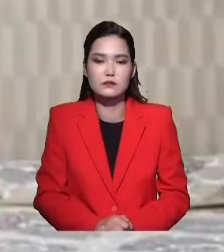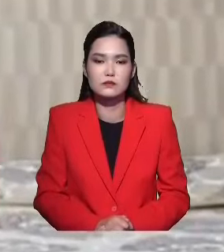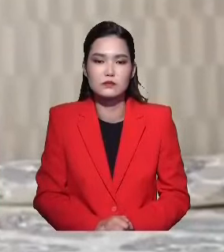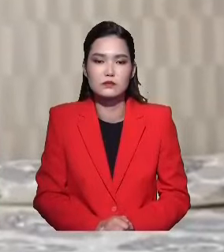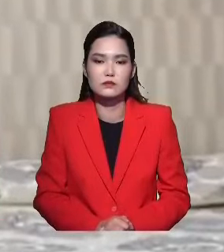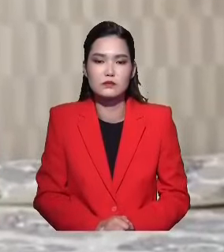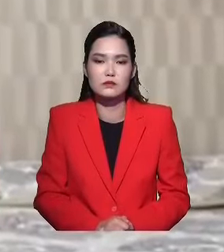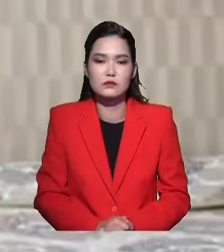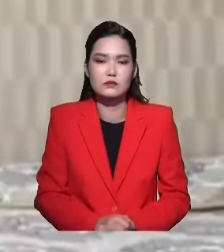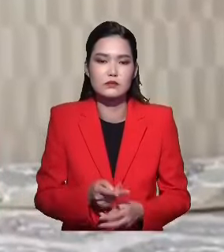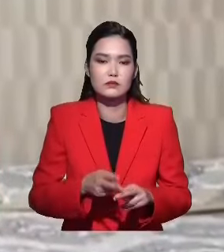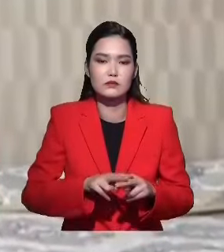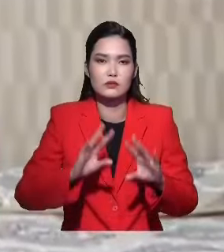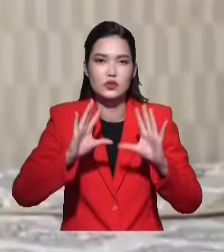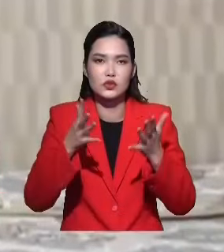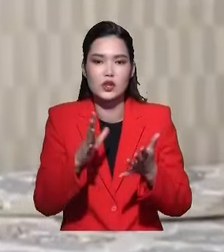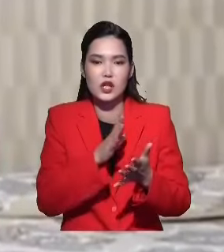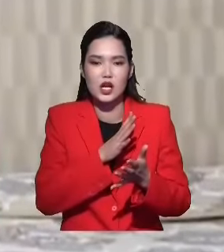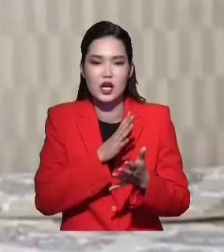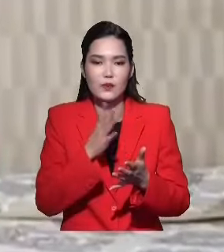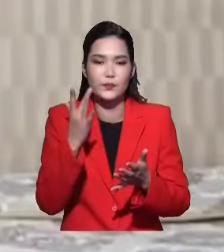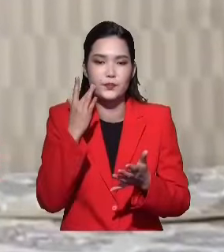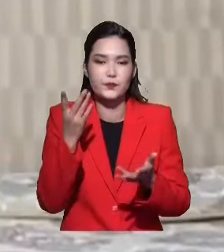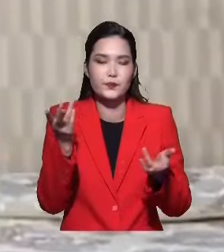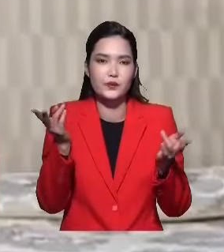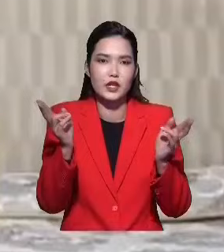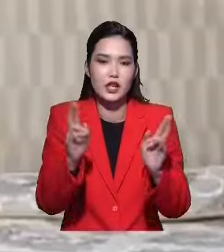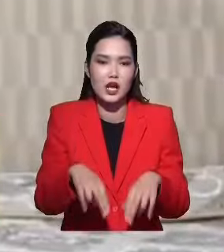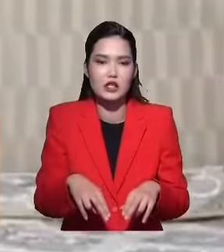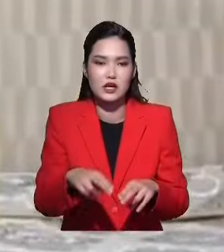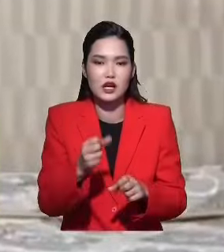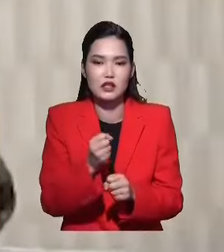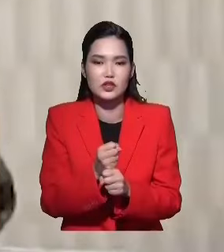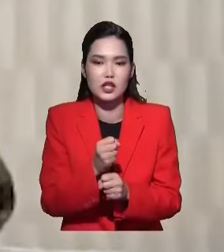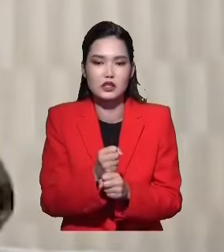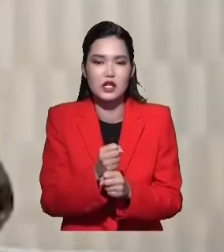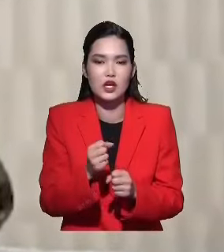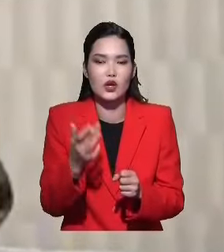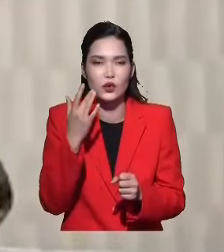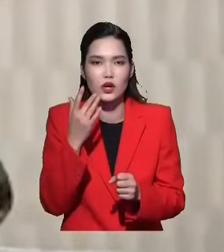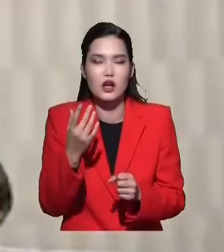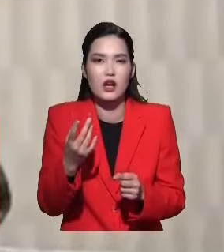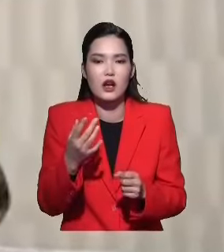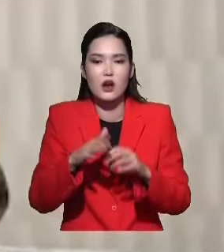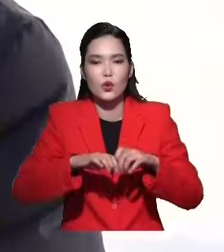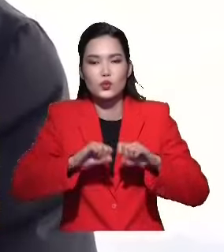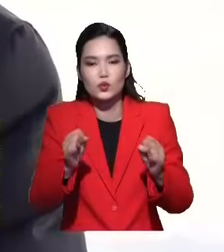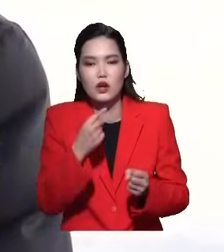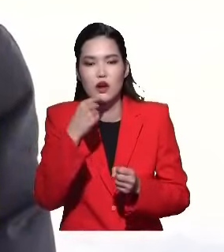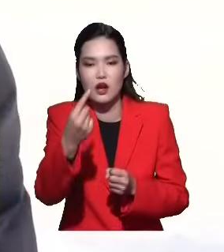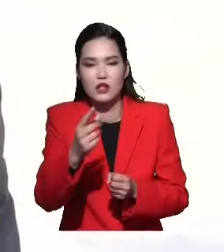үйге бардық. Мен қол аяғым тоңып қалған, содан үйге барғаннан кейін мен звондадым. Вертолет жіберіп менің өмірімді алып